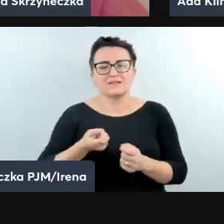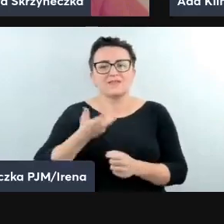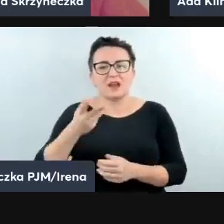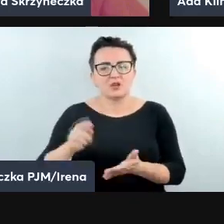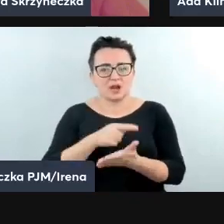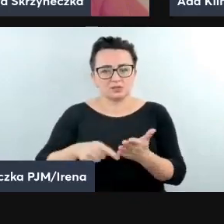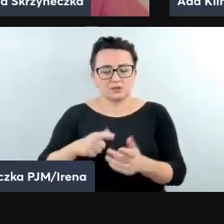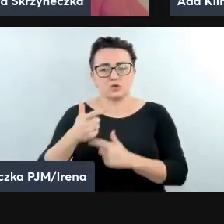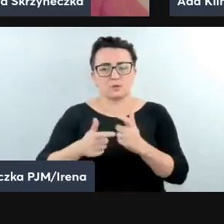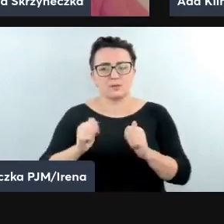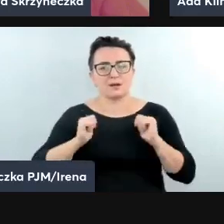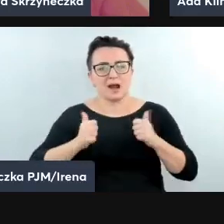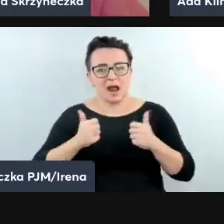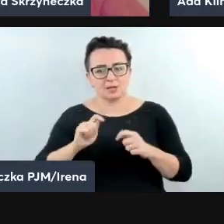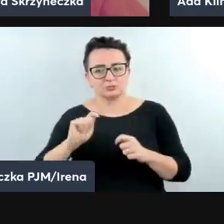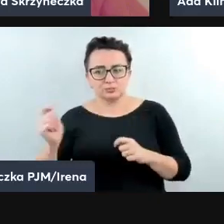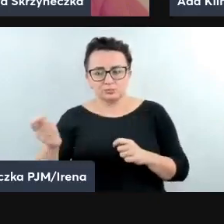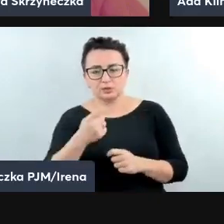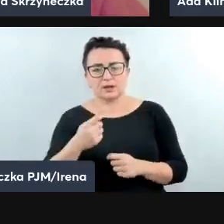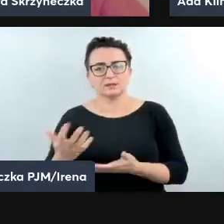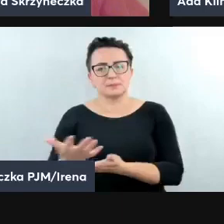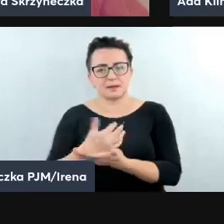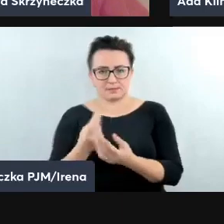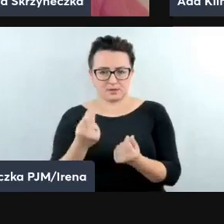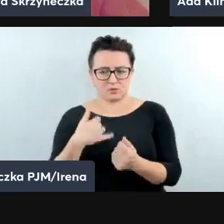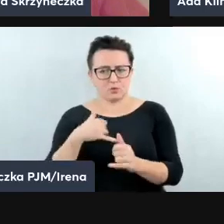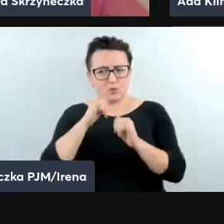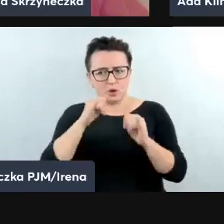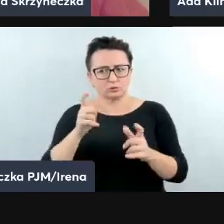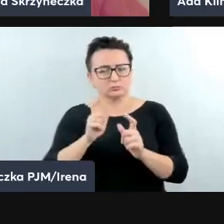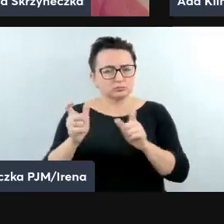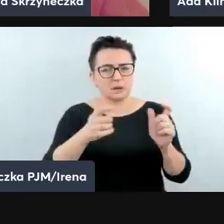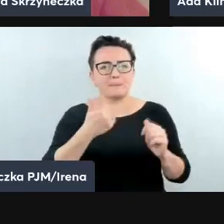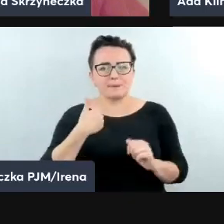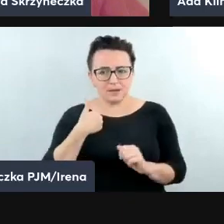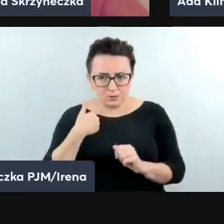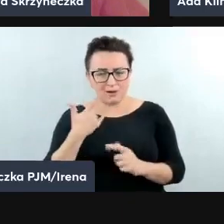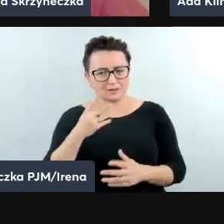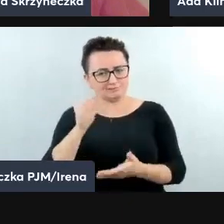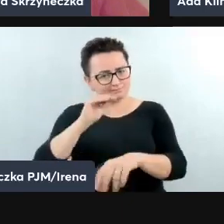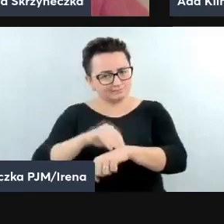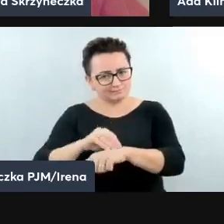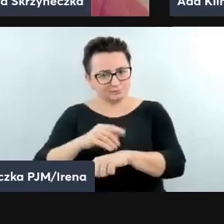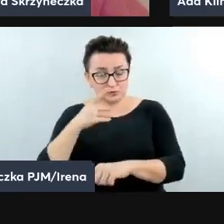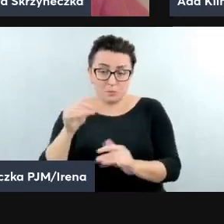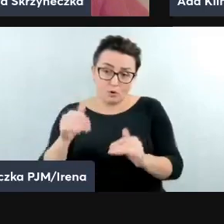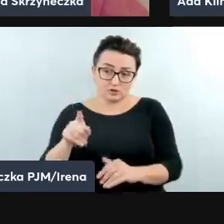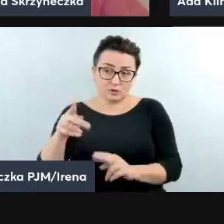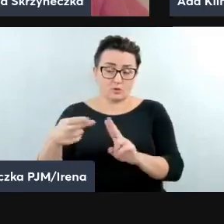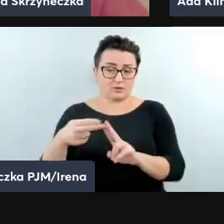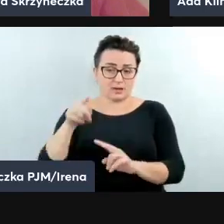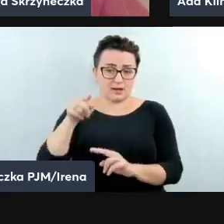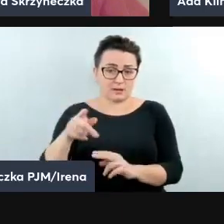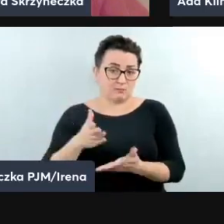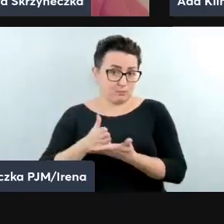dosyć głośno, ale jakby na wszelki wypadek mówię, bo jakby co, może jakaś tutaj pomoc. Ja też trochę ją wspierałam właśnie w